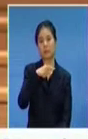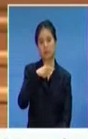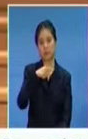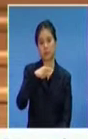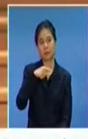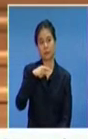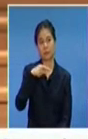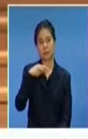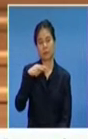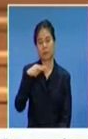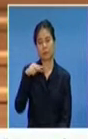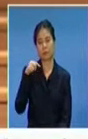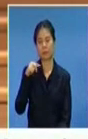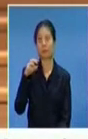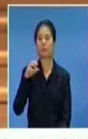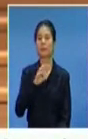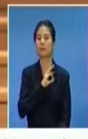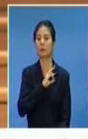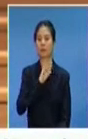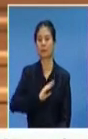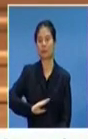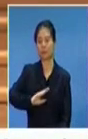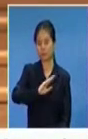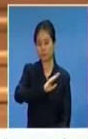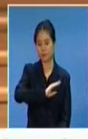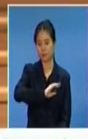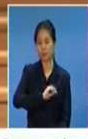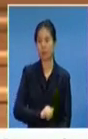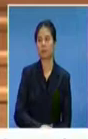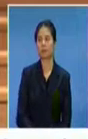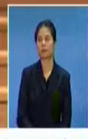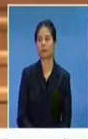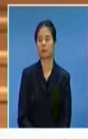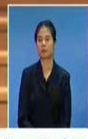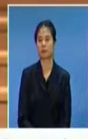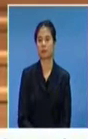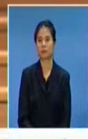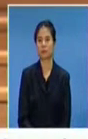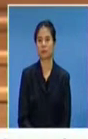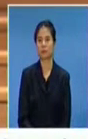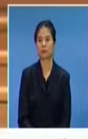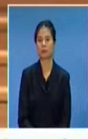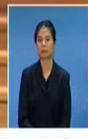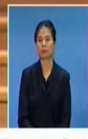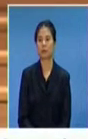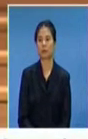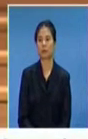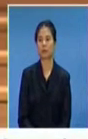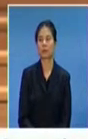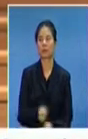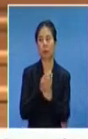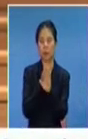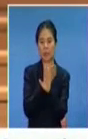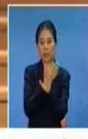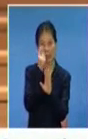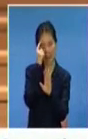มาชิกผู้ทรงเกียรติครับก็เดิมทีไม่ได้ตั้งใจจะอภิปราย